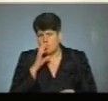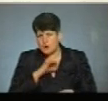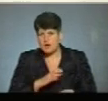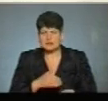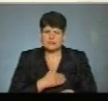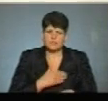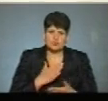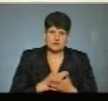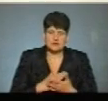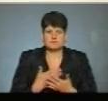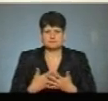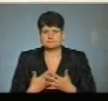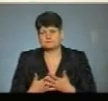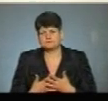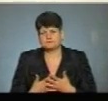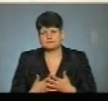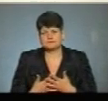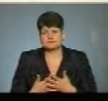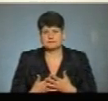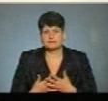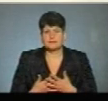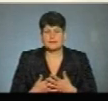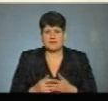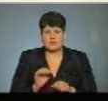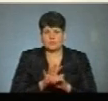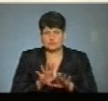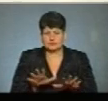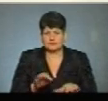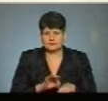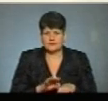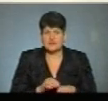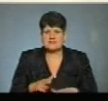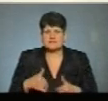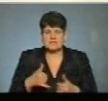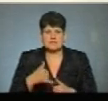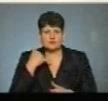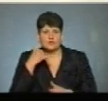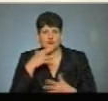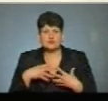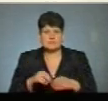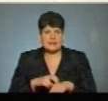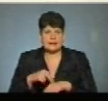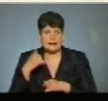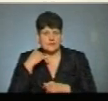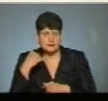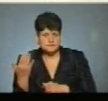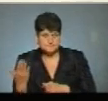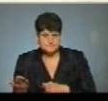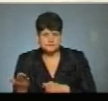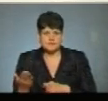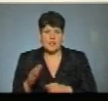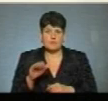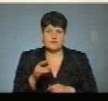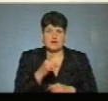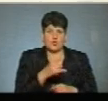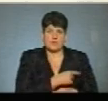себе погано, зле, є температура, є всі признаки COVID-19, вона звертається по телефону до сімейного лікаря або